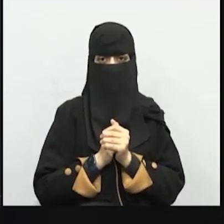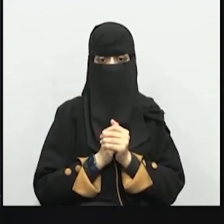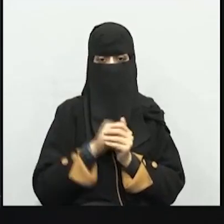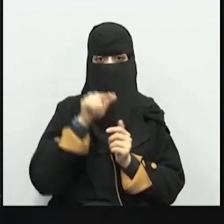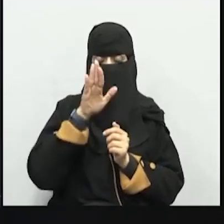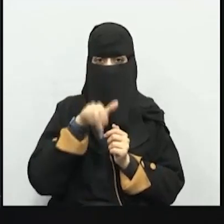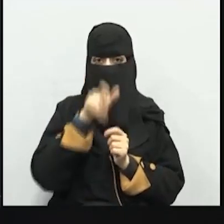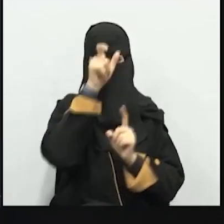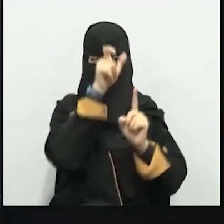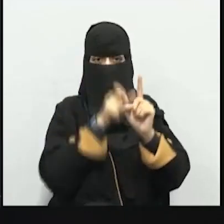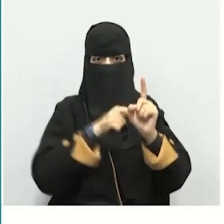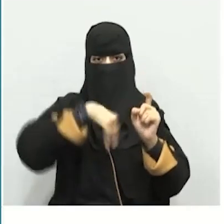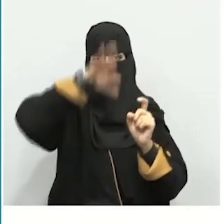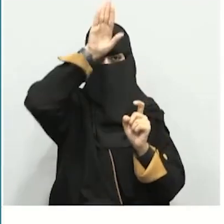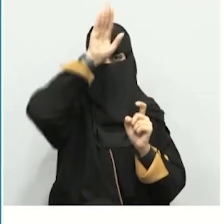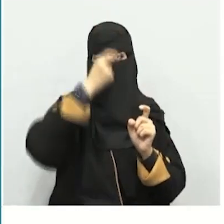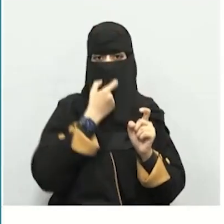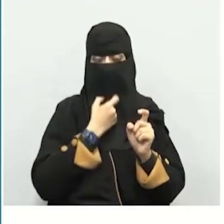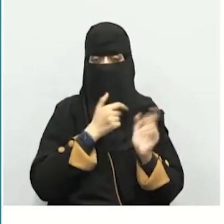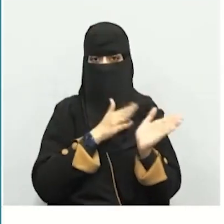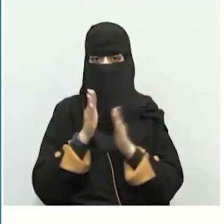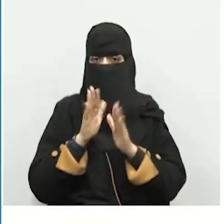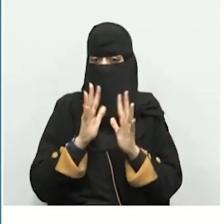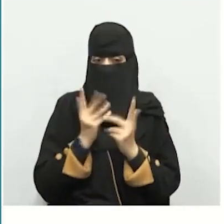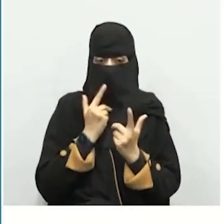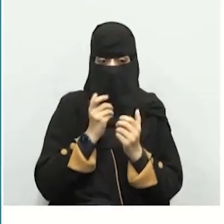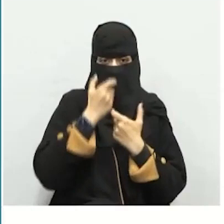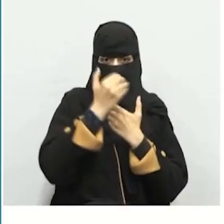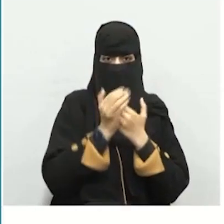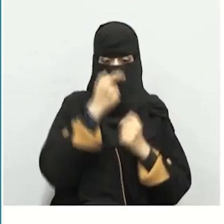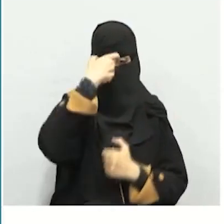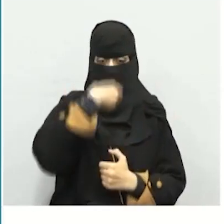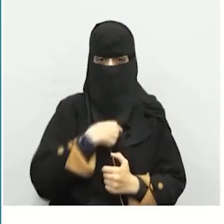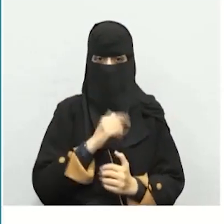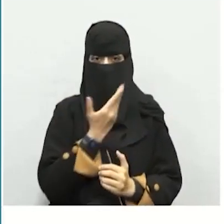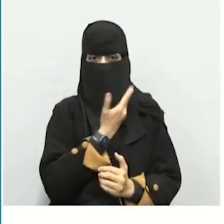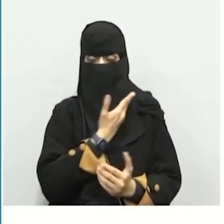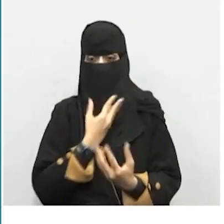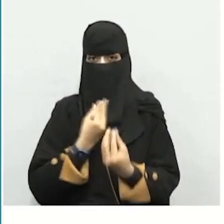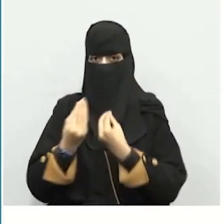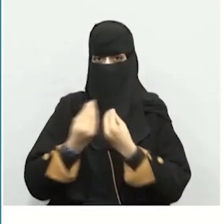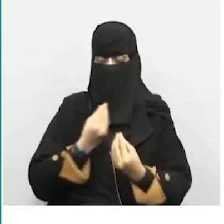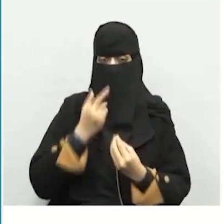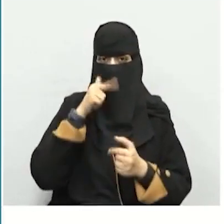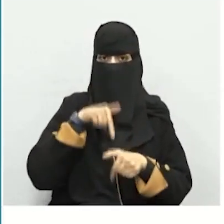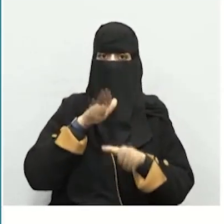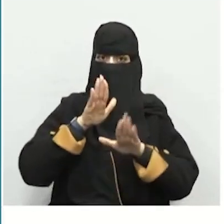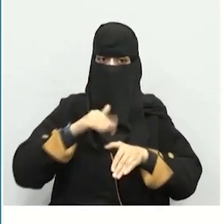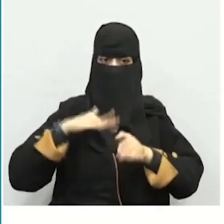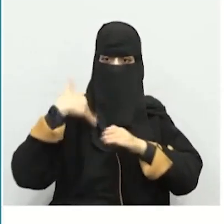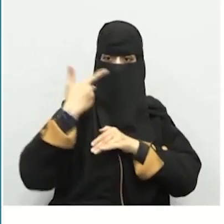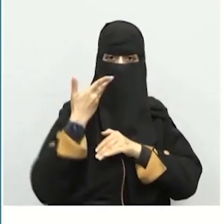شخصية خادم الحرمين الشريفين كما ذكرنا الملك سلمان بن عبد العزيز شخصية مؤثرة وفاعلة، ولها